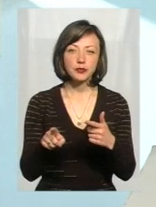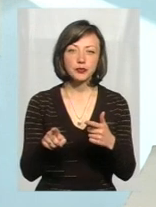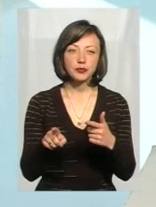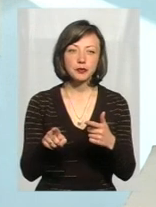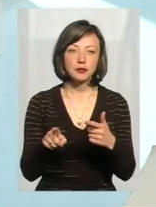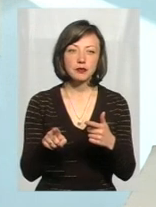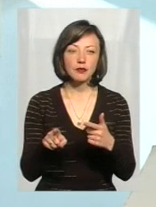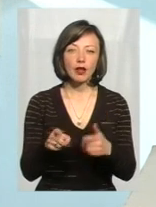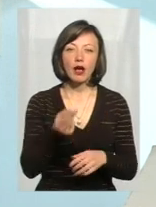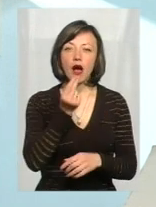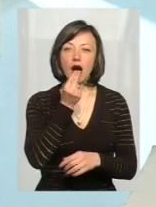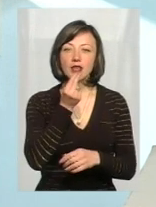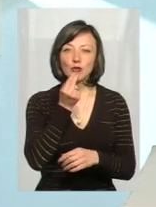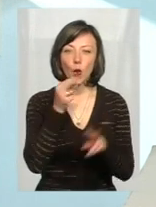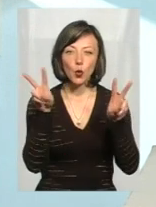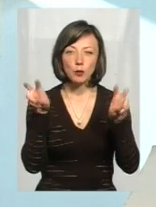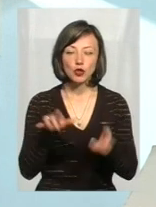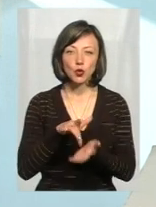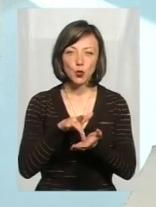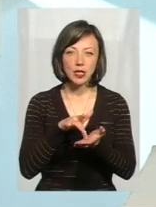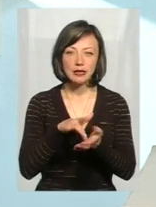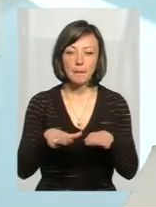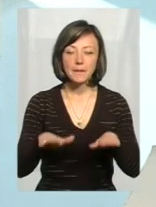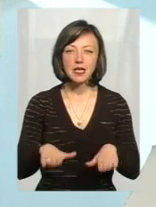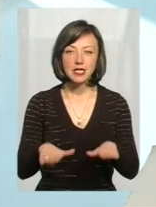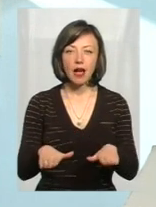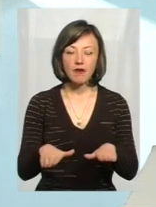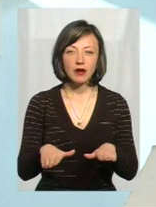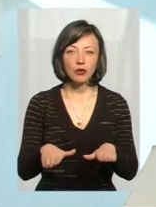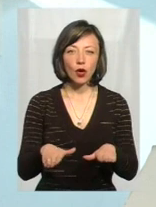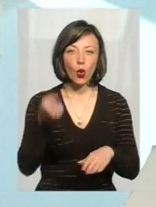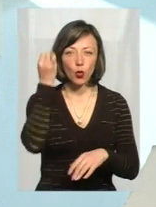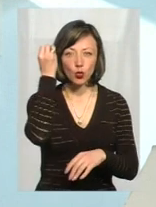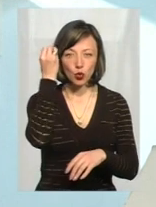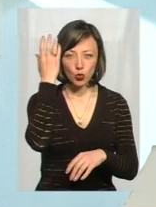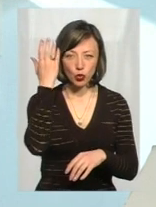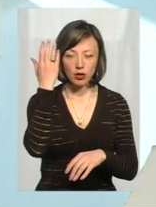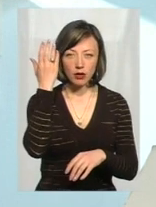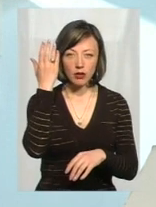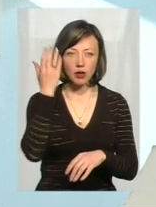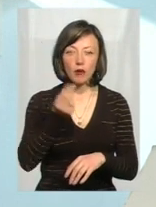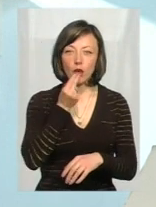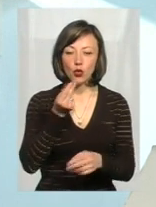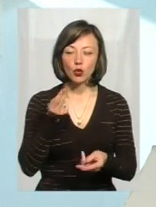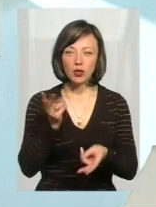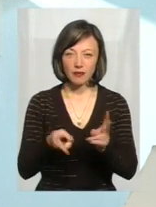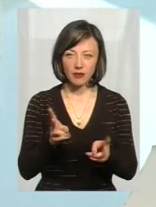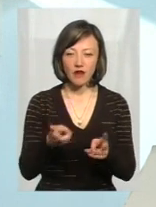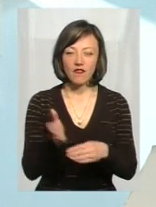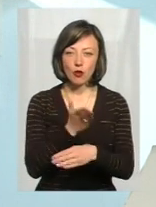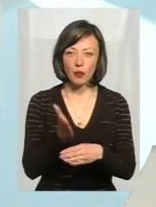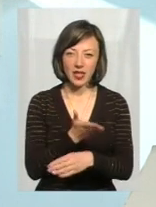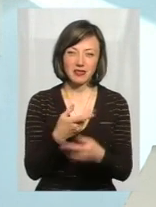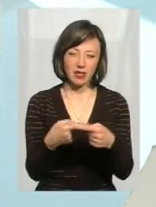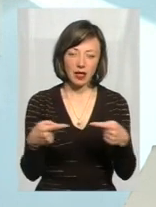так, гастрономічного туризму, що стосується місцевих, скажімо, культур, продуктів споживання, виробництва